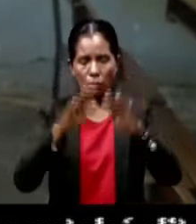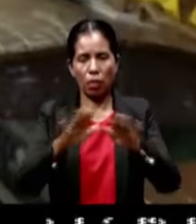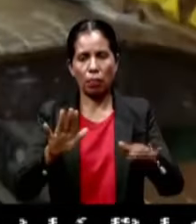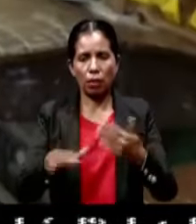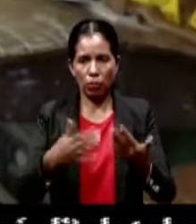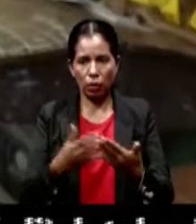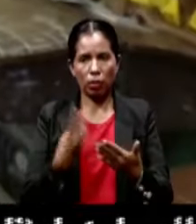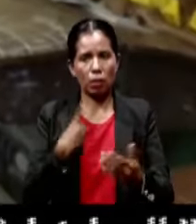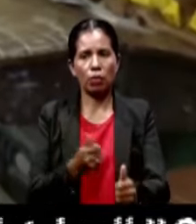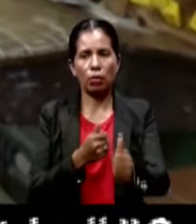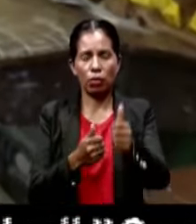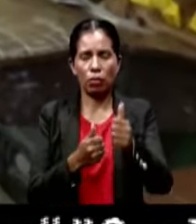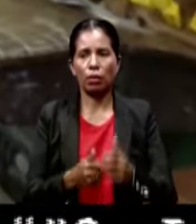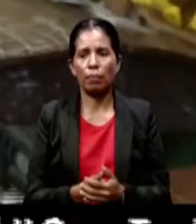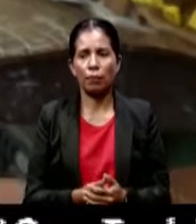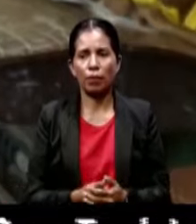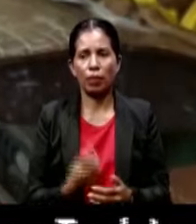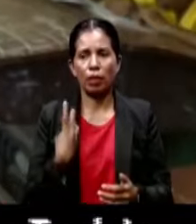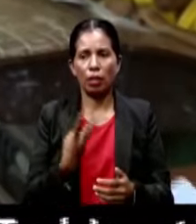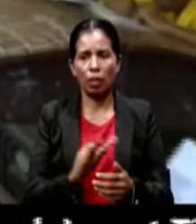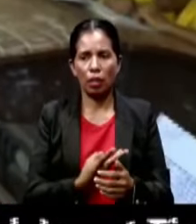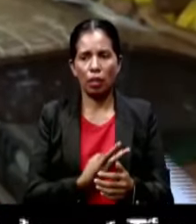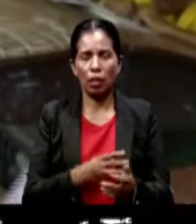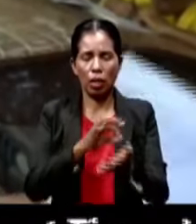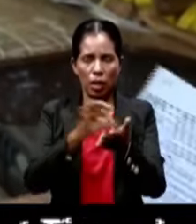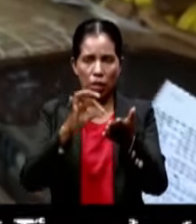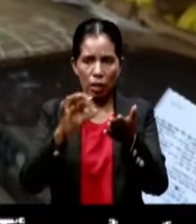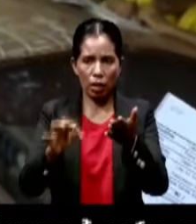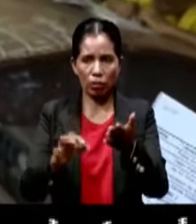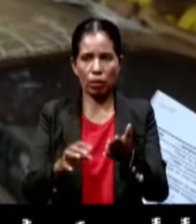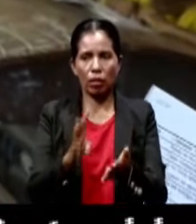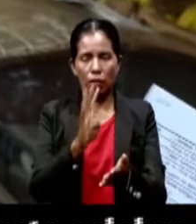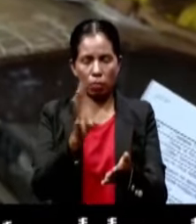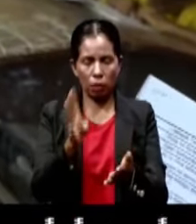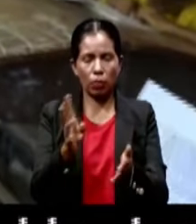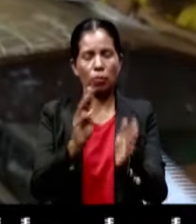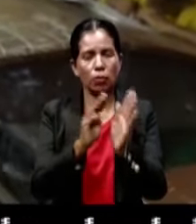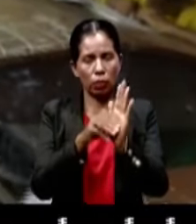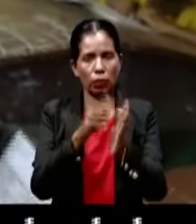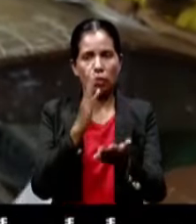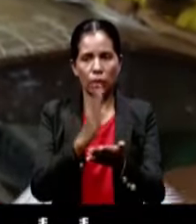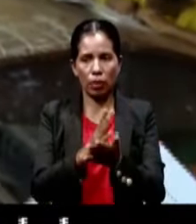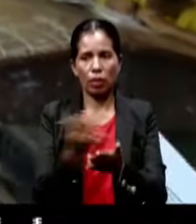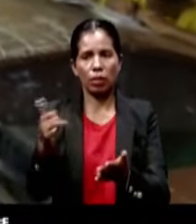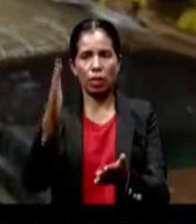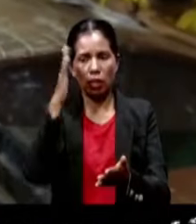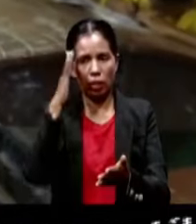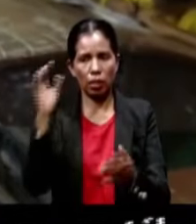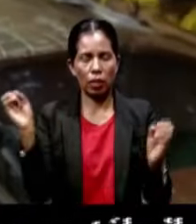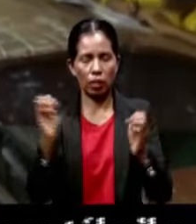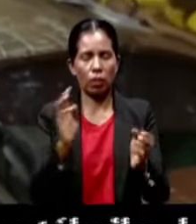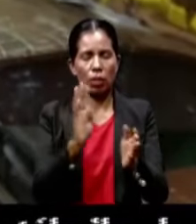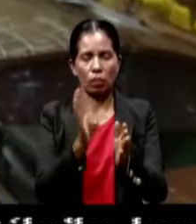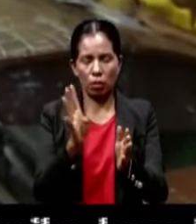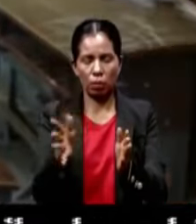dene 50 minutos ne ami dan lato mes ini tau ini dan 50 minutos para ona Nabi sirah tene kalah tene mas tau sing kenta